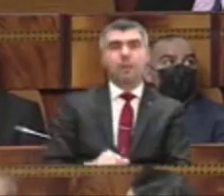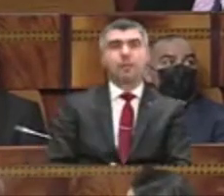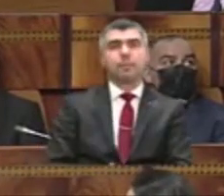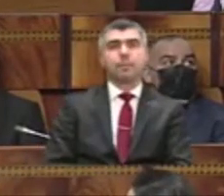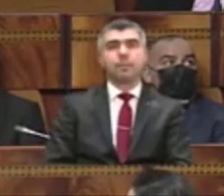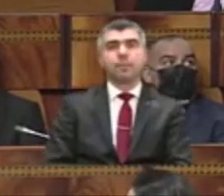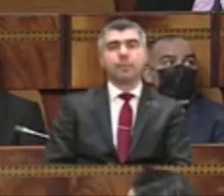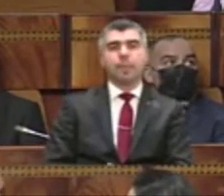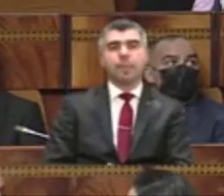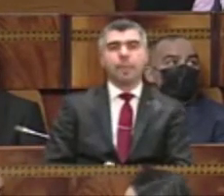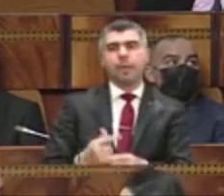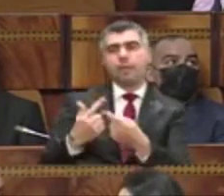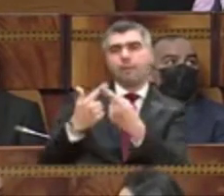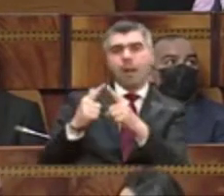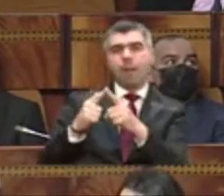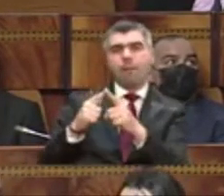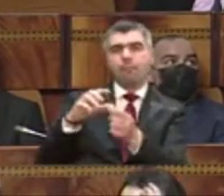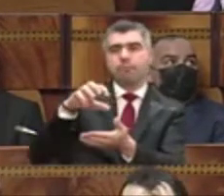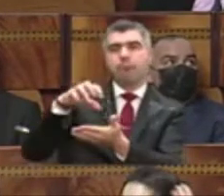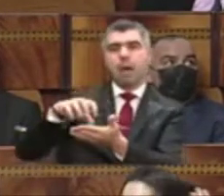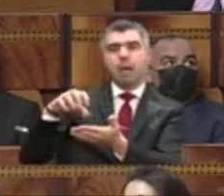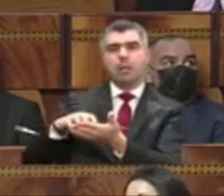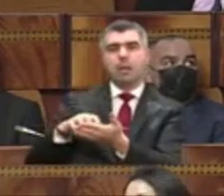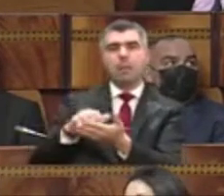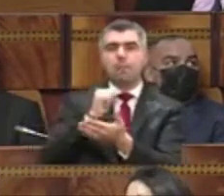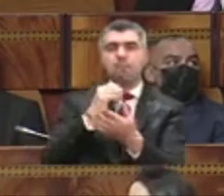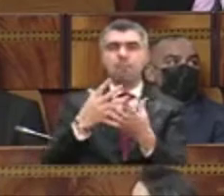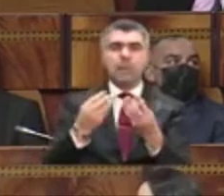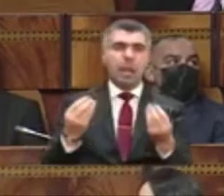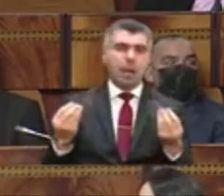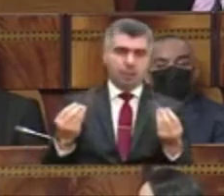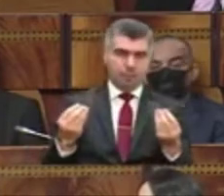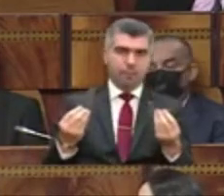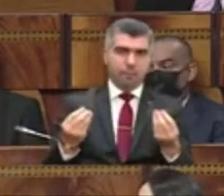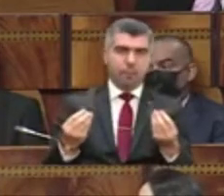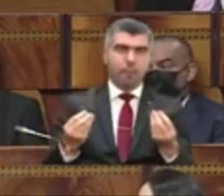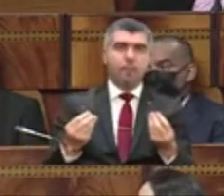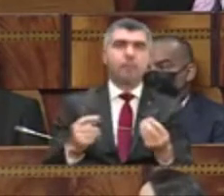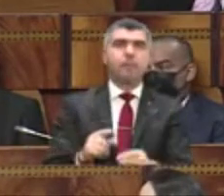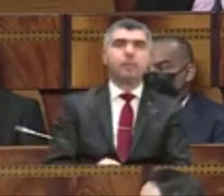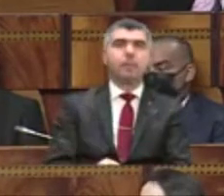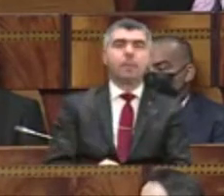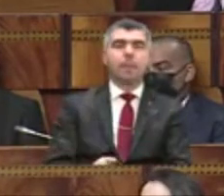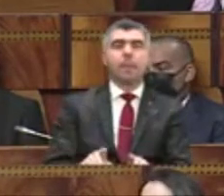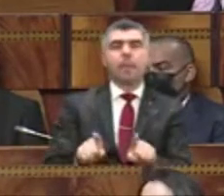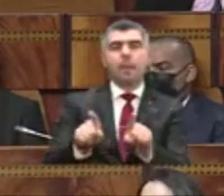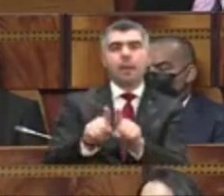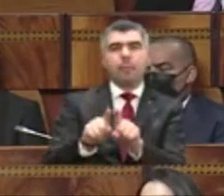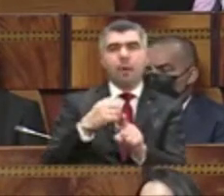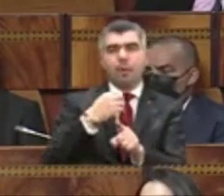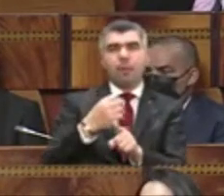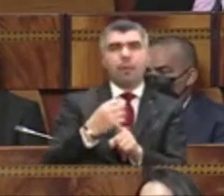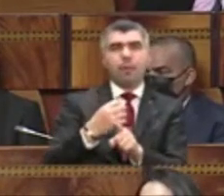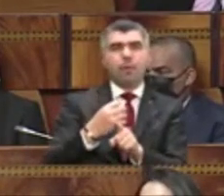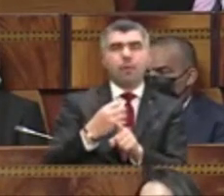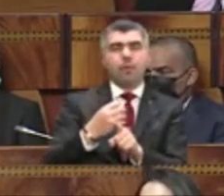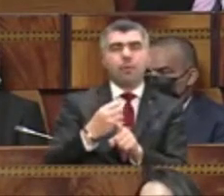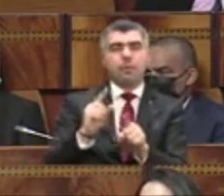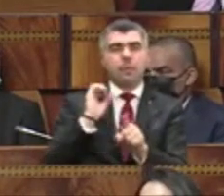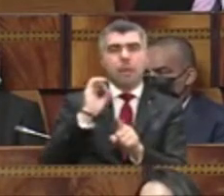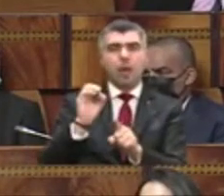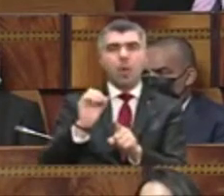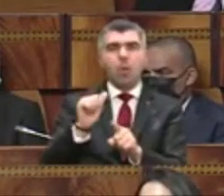المستعمله، ومن ضمنها هاد يعني مجموعه من المناطق خصوصا مثلا بيشتكى اتباها كاينه